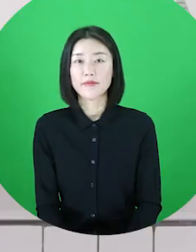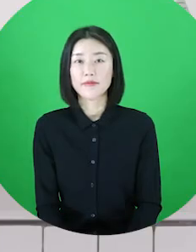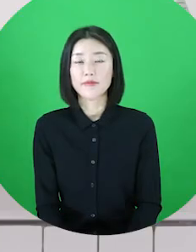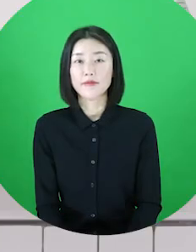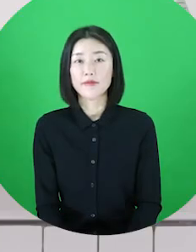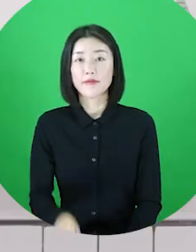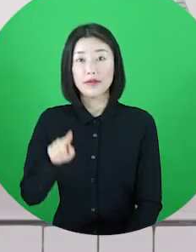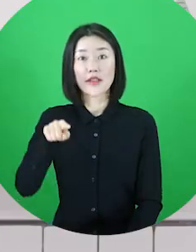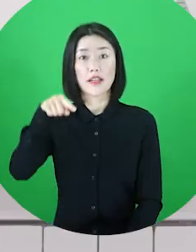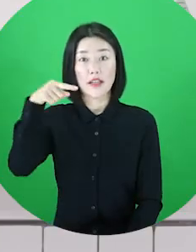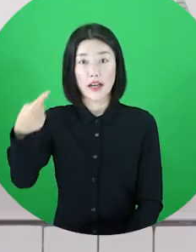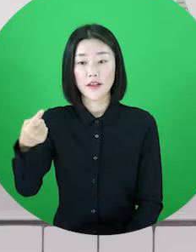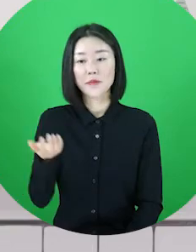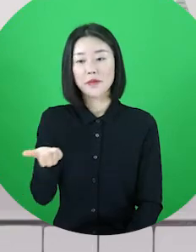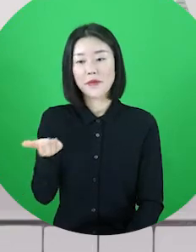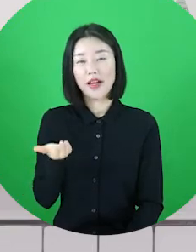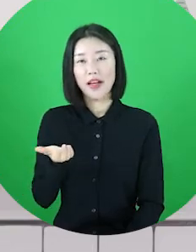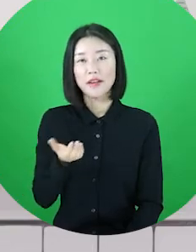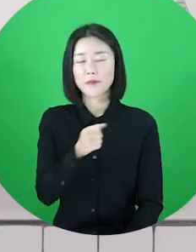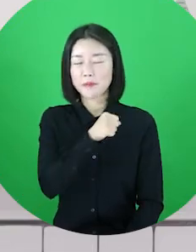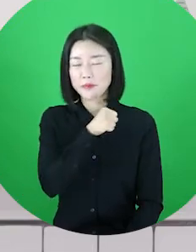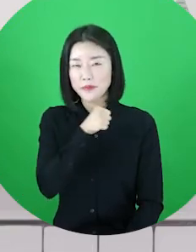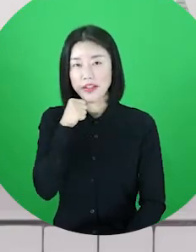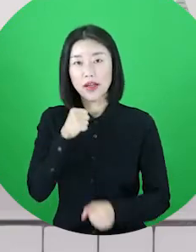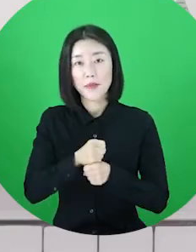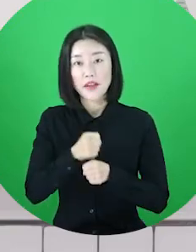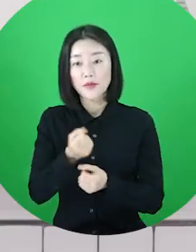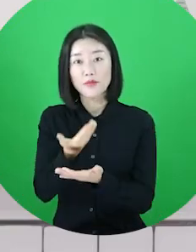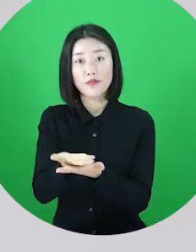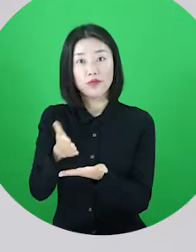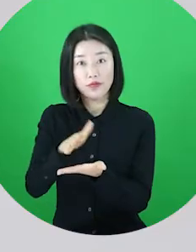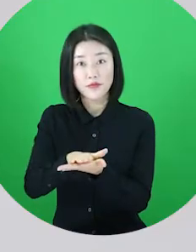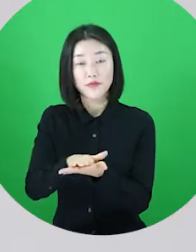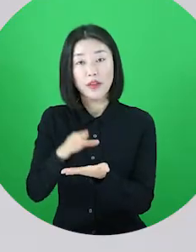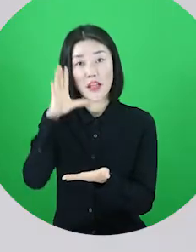그리고 우리가 맛있게 만든 프라이를 올려줄 거예요.